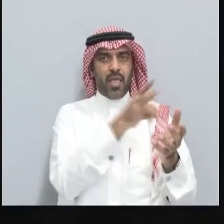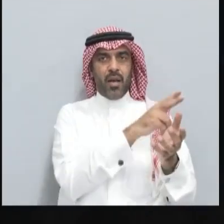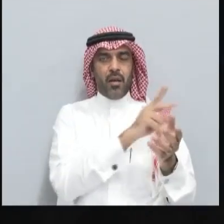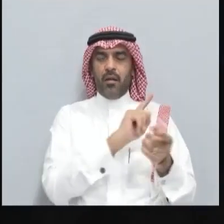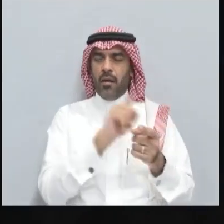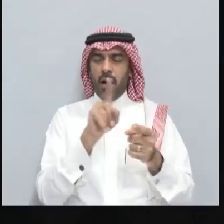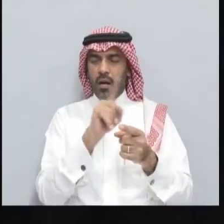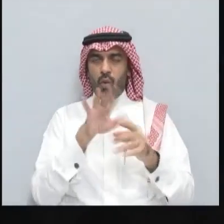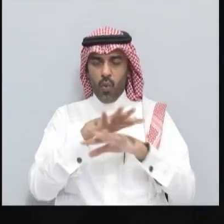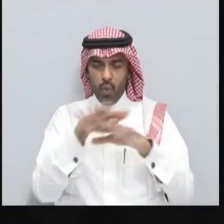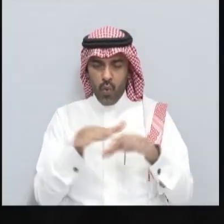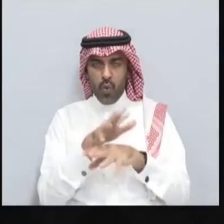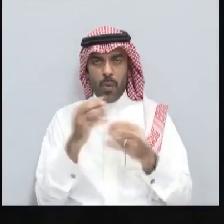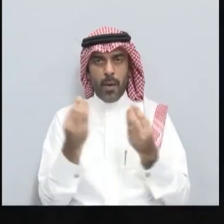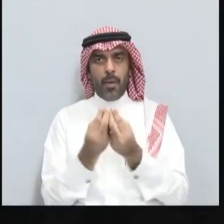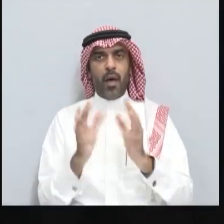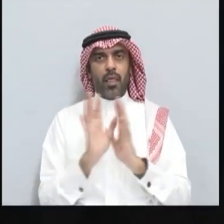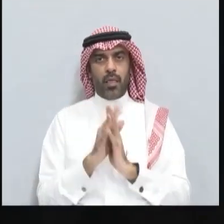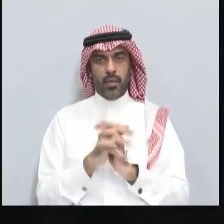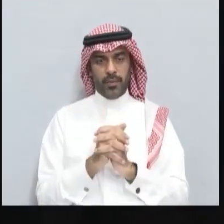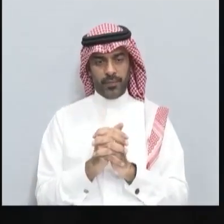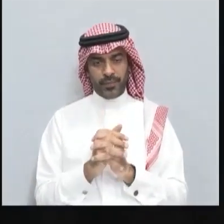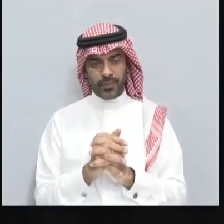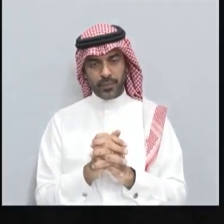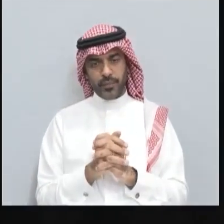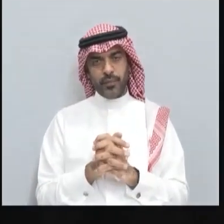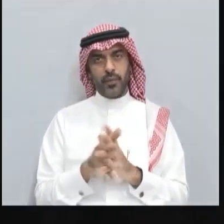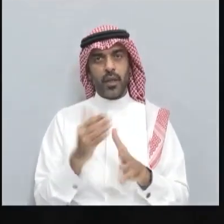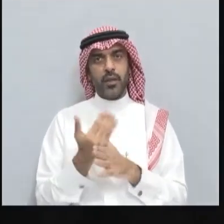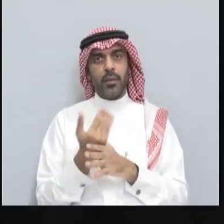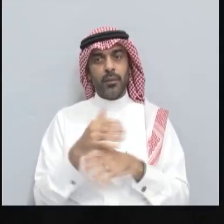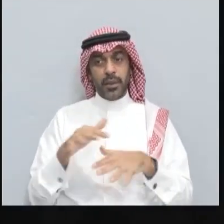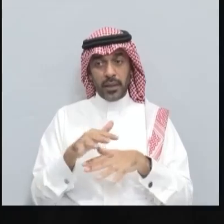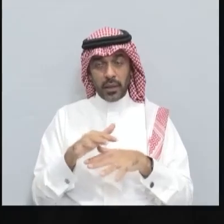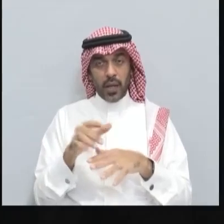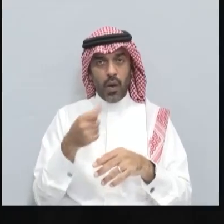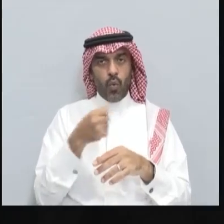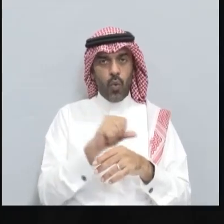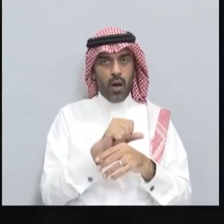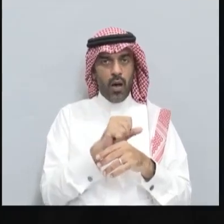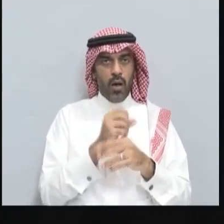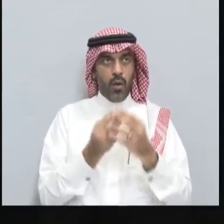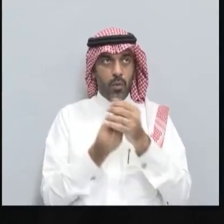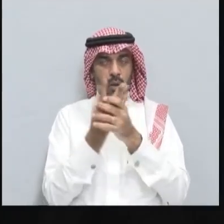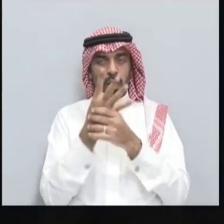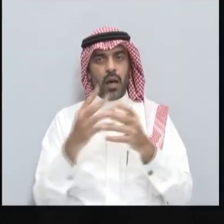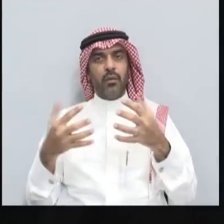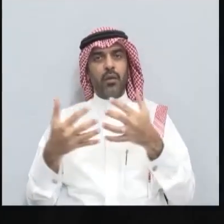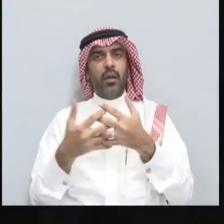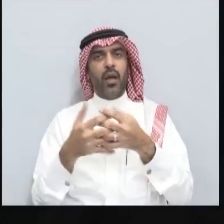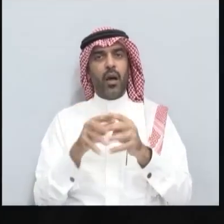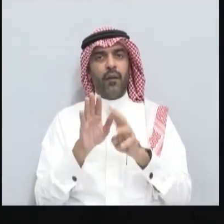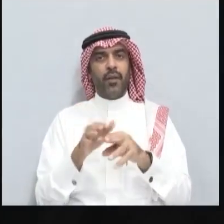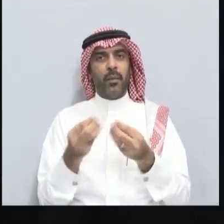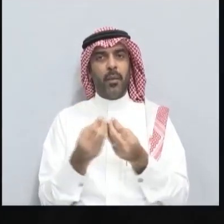تباعد تقاربيه جانبيه ويعتمد عليها ماذا يعتمد على كثافه هذه الصفائح ونوع